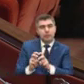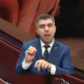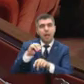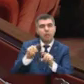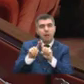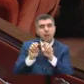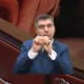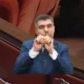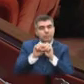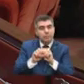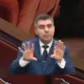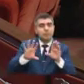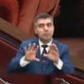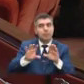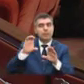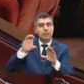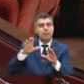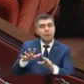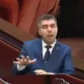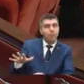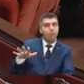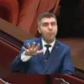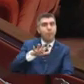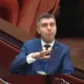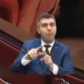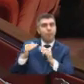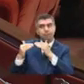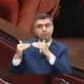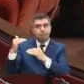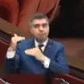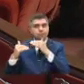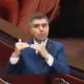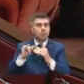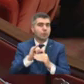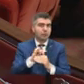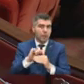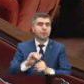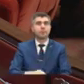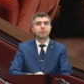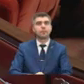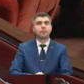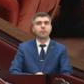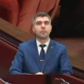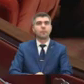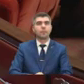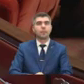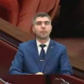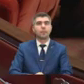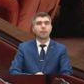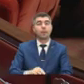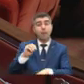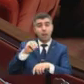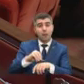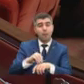انتشار داخل الفضاء ديال الدار البيضاء، لأن كاين عدم توازن على مستوى المقاطعات. ثم كذلك عندنا